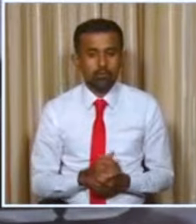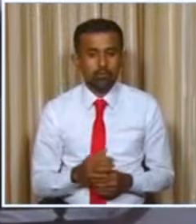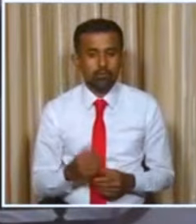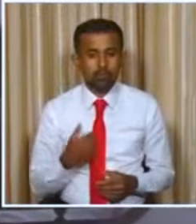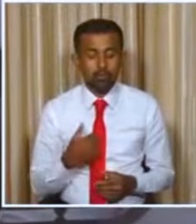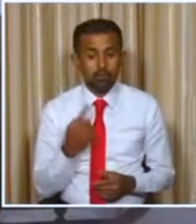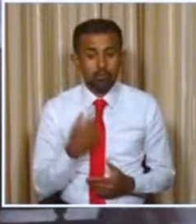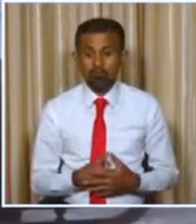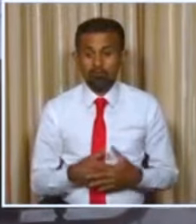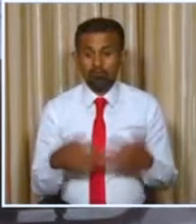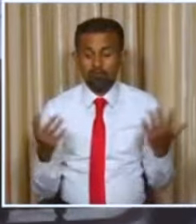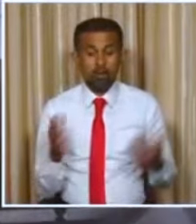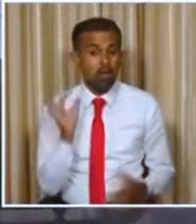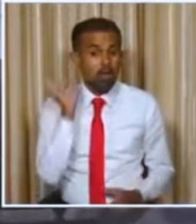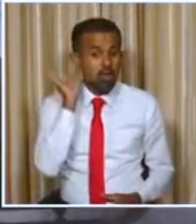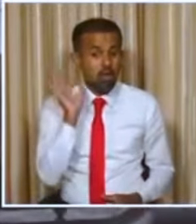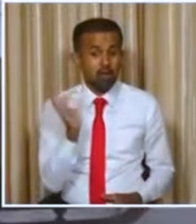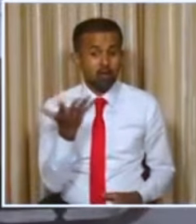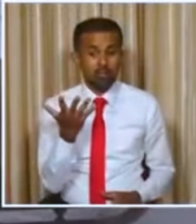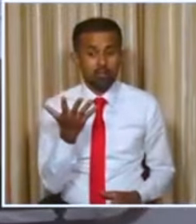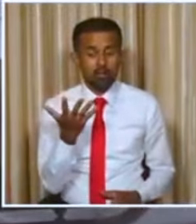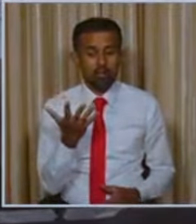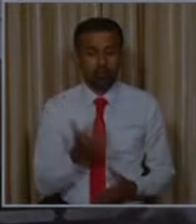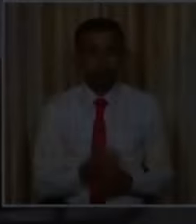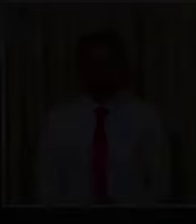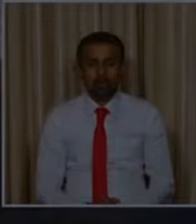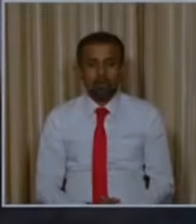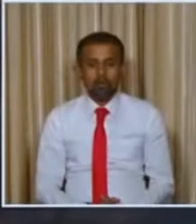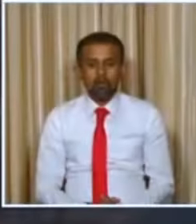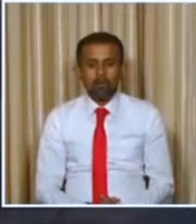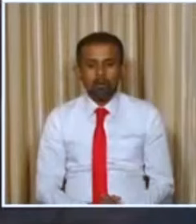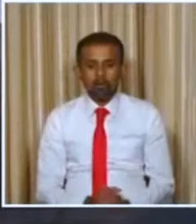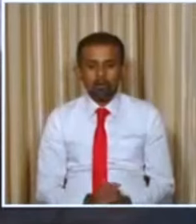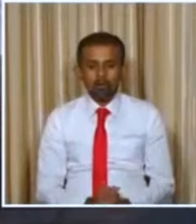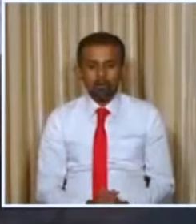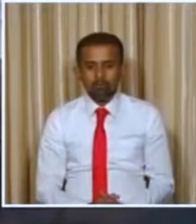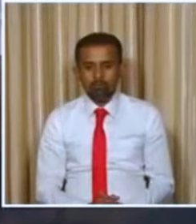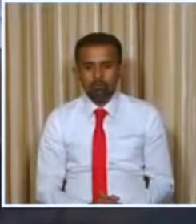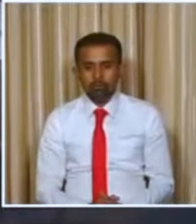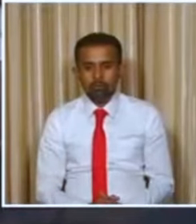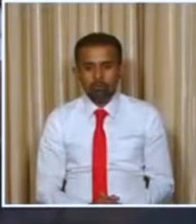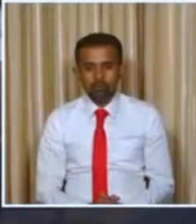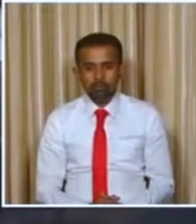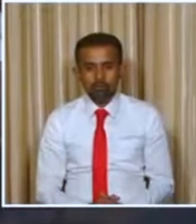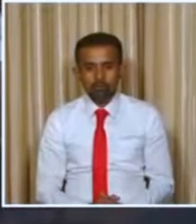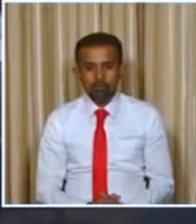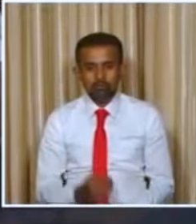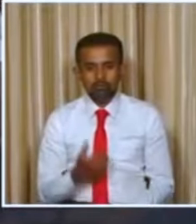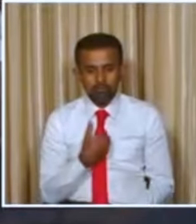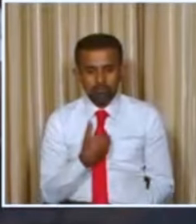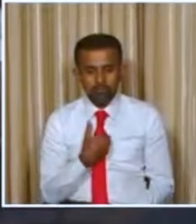பேணி பாதுகாக்கப்பட்டிருந்தது தமிழீழ வைப்பகத்தினால் என்பதும் உங்களுக்கு நன்றாக தெரியும். காலங்காலமாக பல்வேறுபட்ட சட்டங்கள்